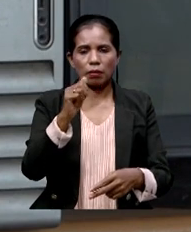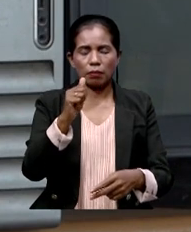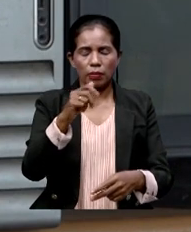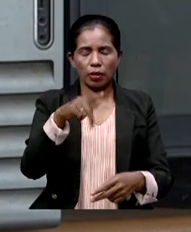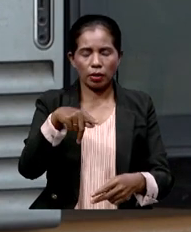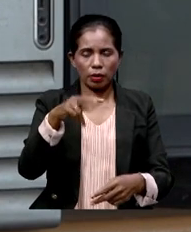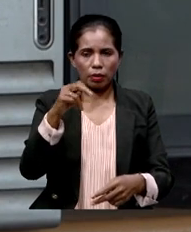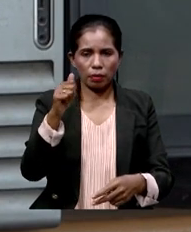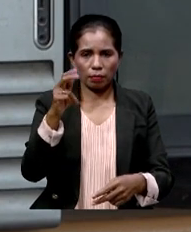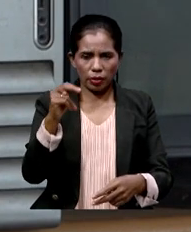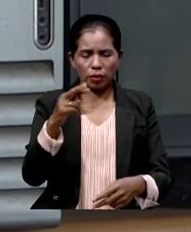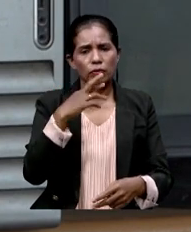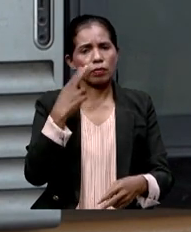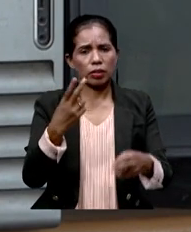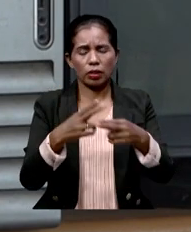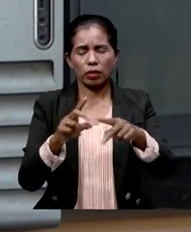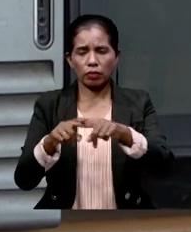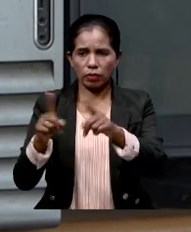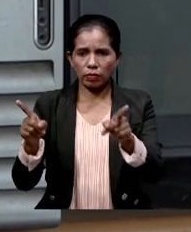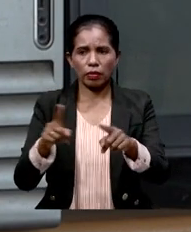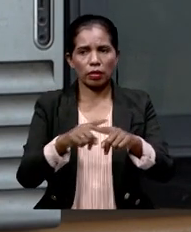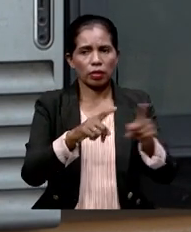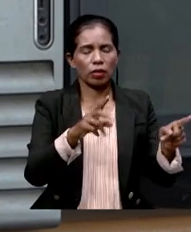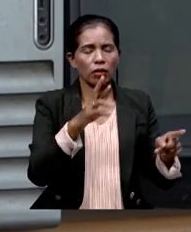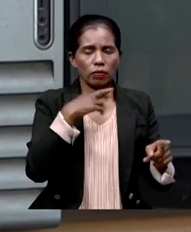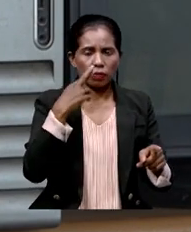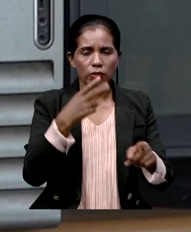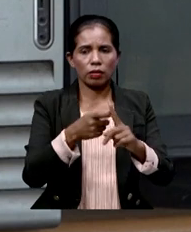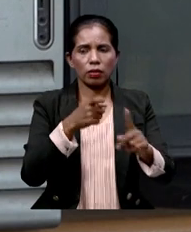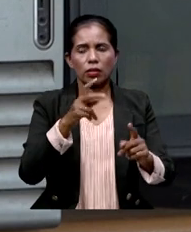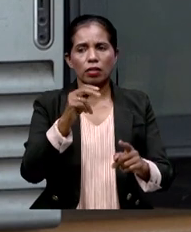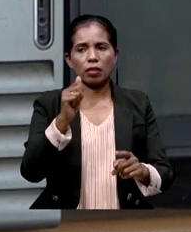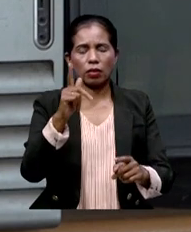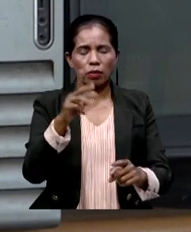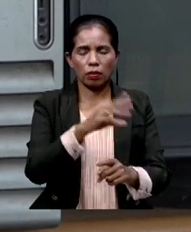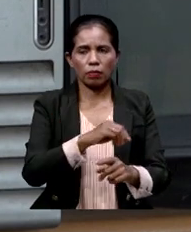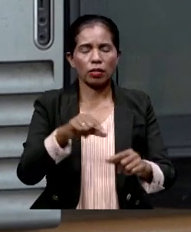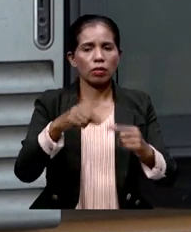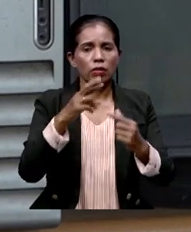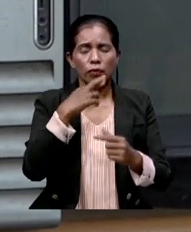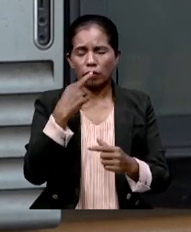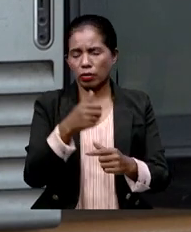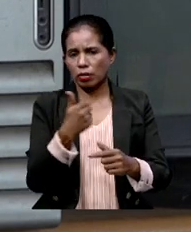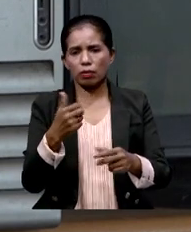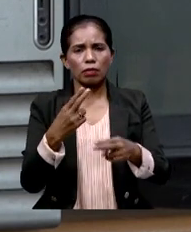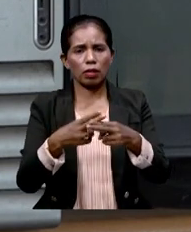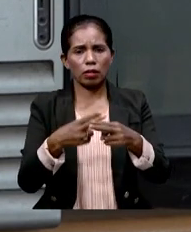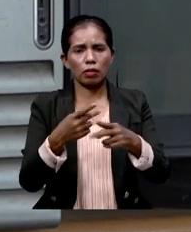fos balum hara mai husi nakromang, fos balum hara mai husi hipa 21, fos balum hara mai